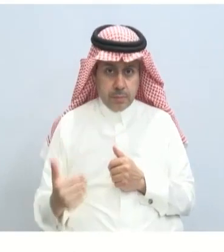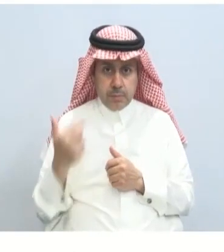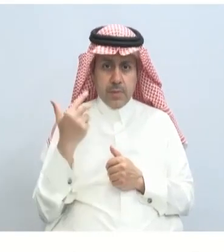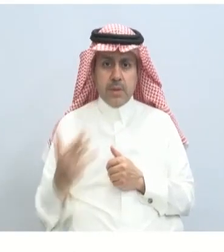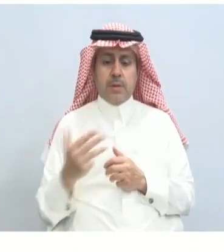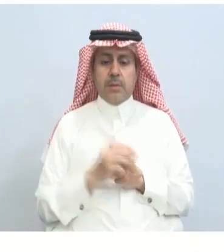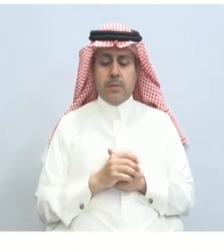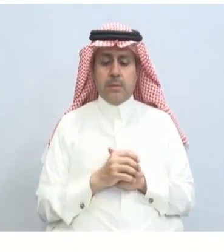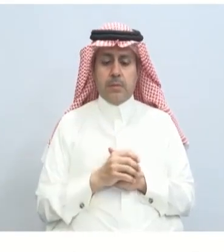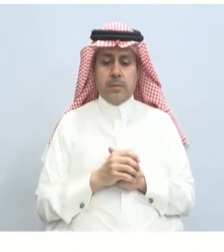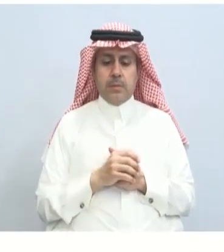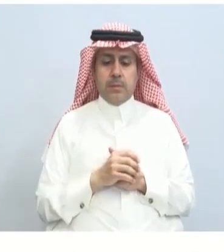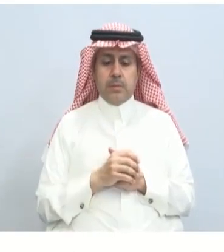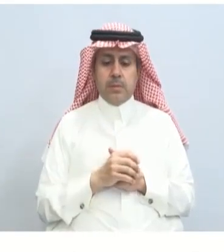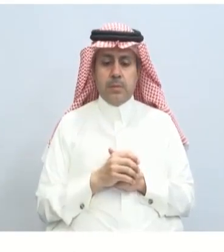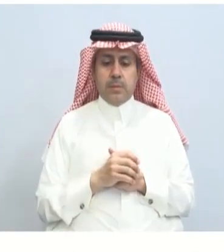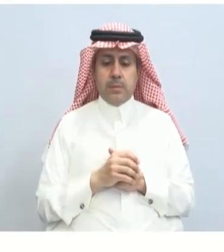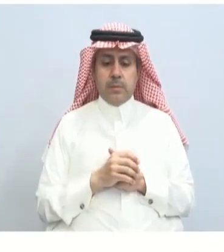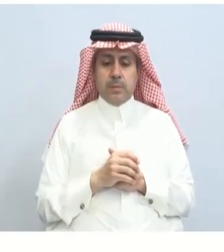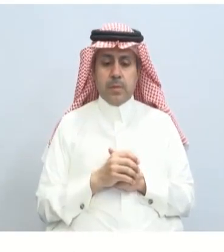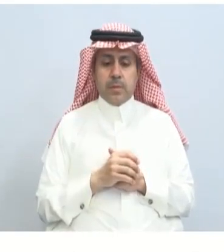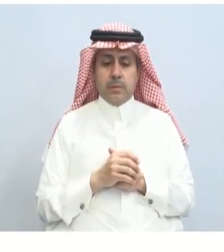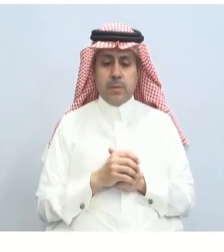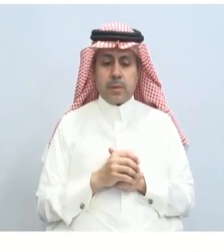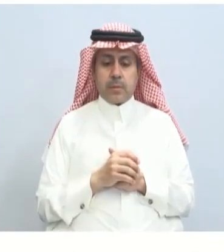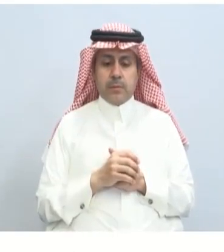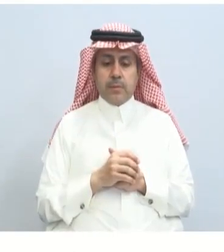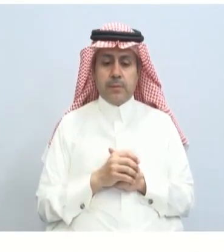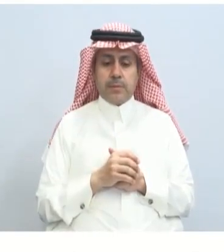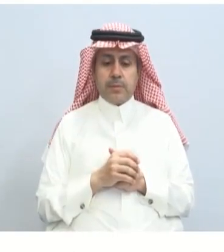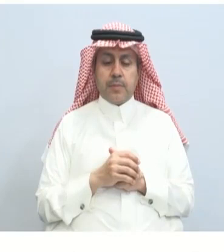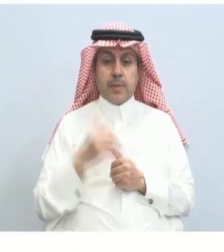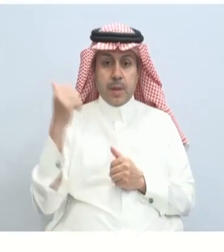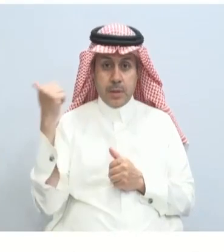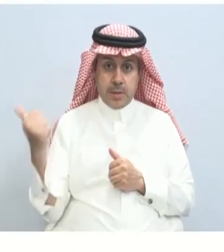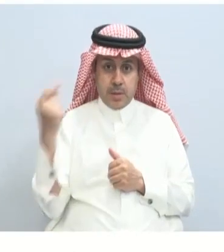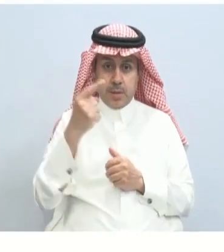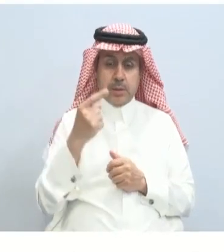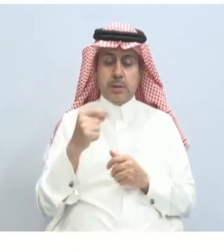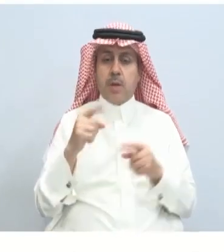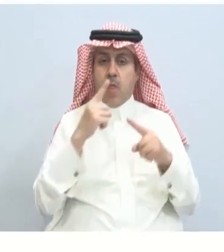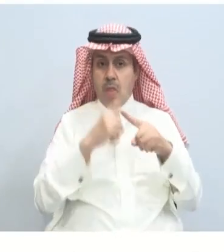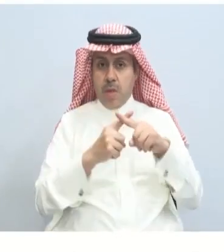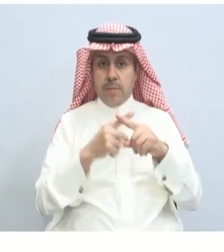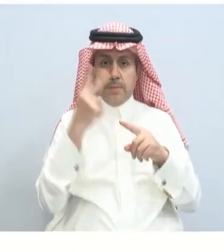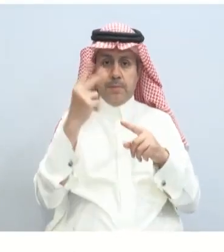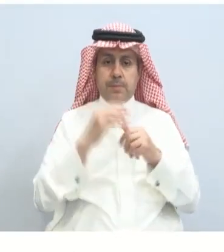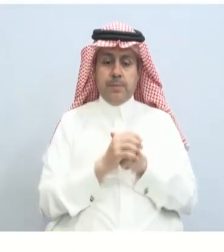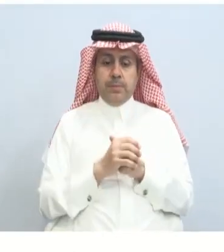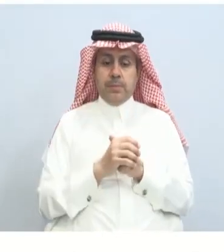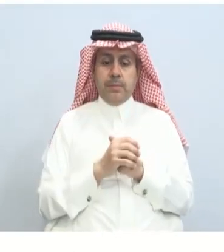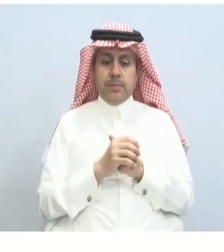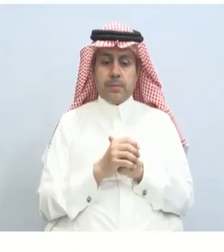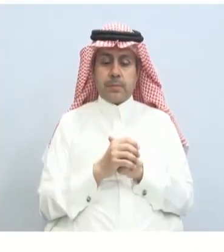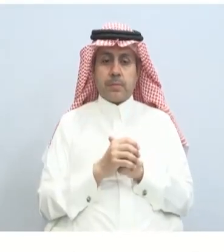عن 32 هي عباره عن يعني لو جينا قلنا هي عباره عن 16 ضرب 2 على 9 وجذر 16